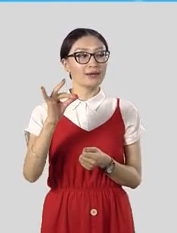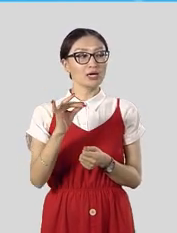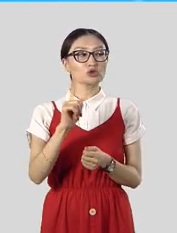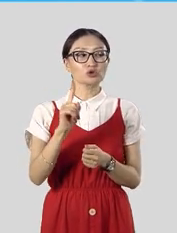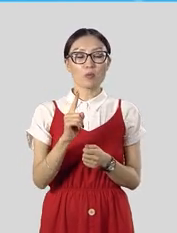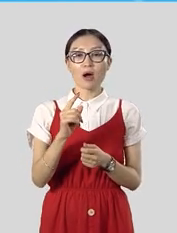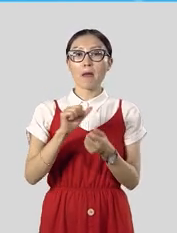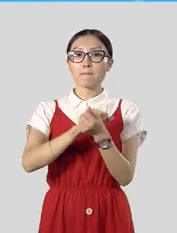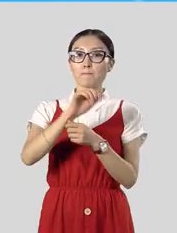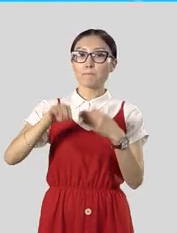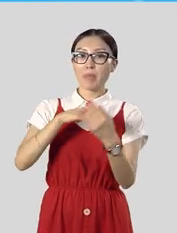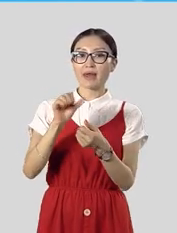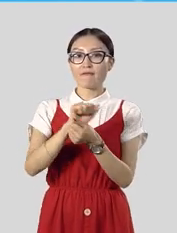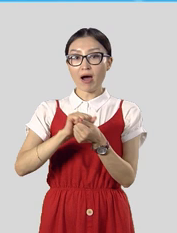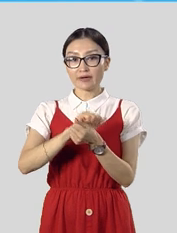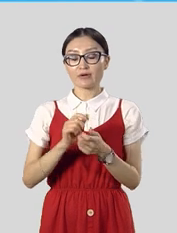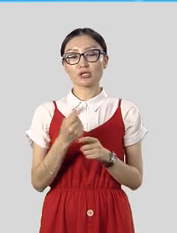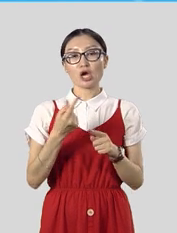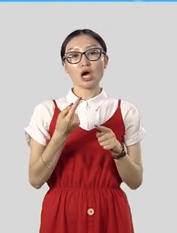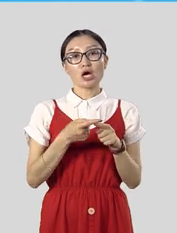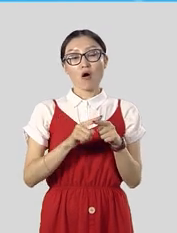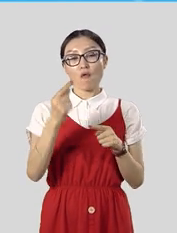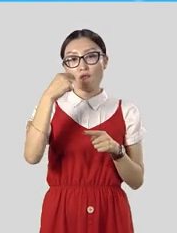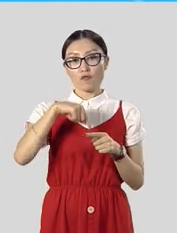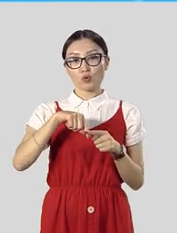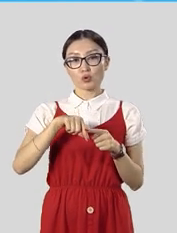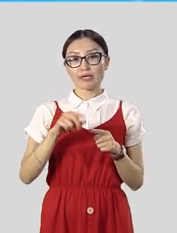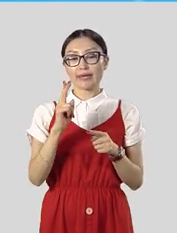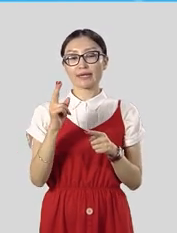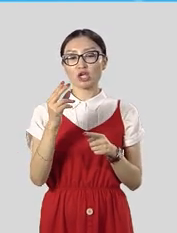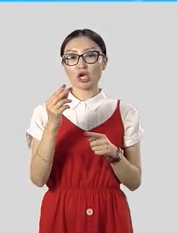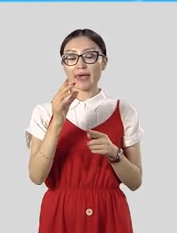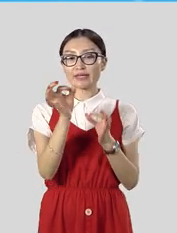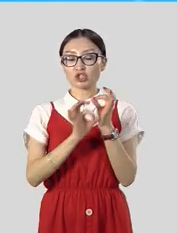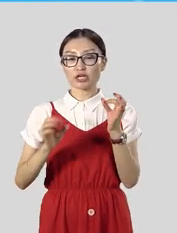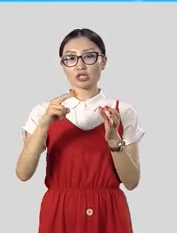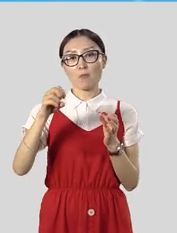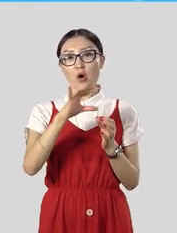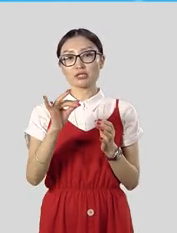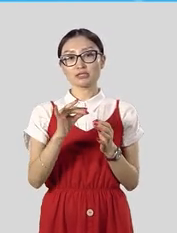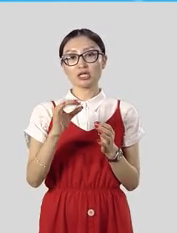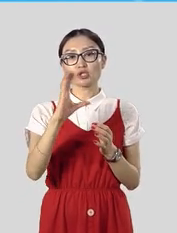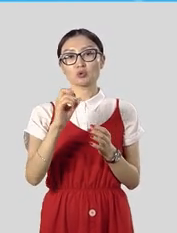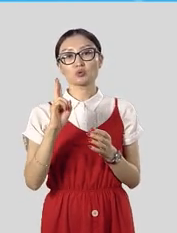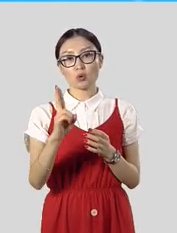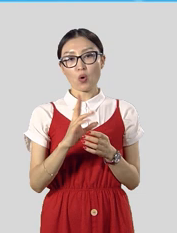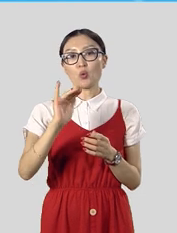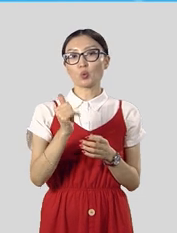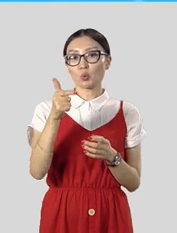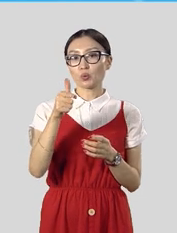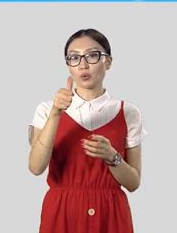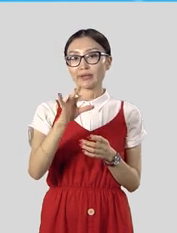переваривания. Железистые клетки выделяют внутрь кишечной полости пищеварительный сок. У